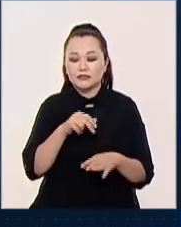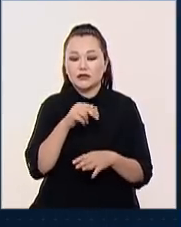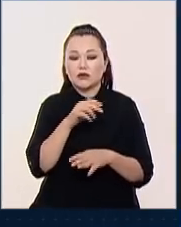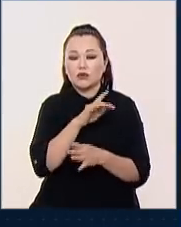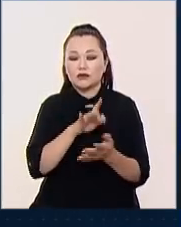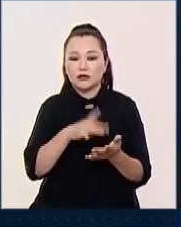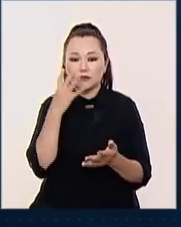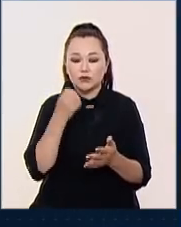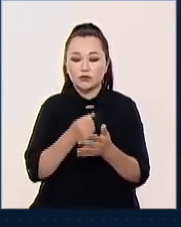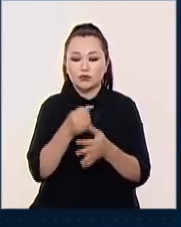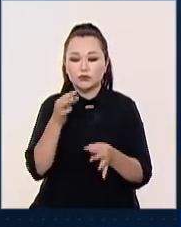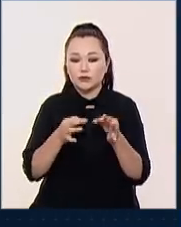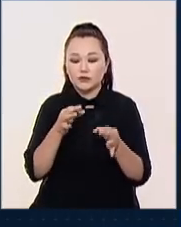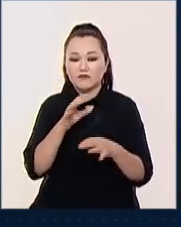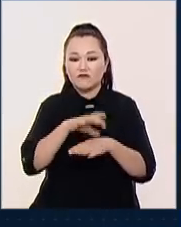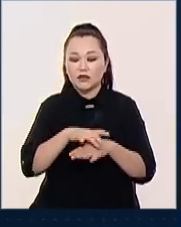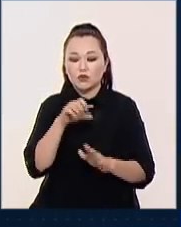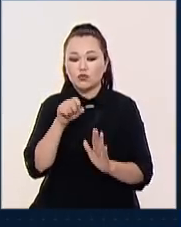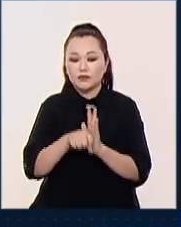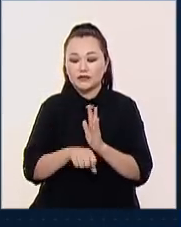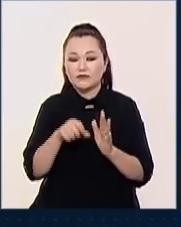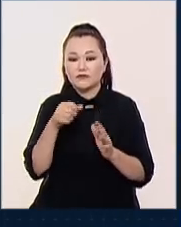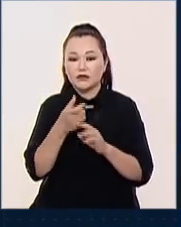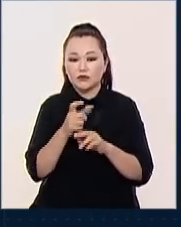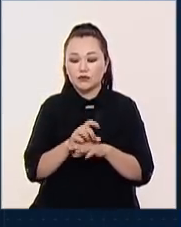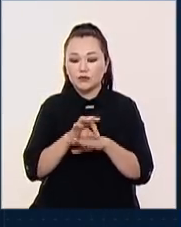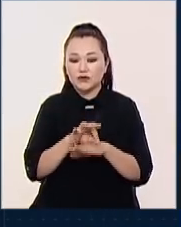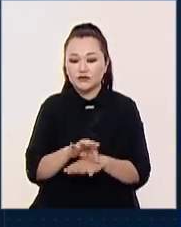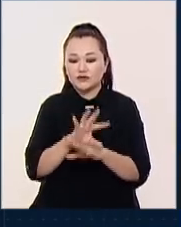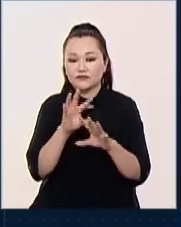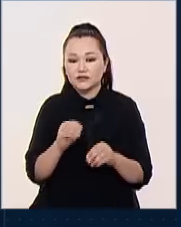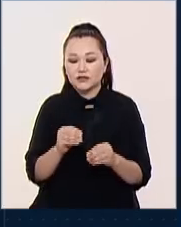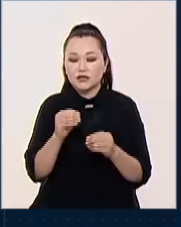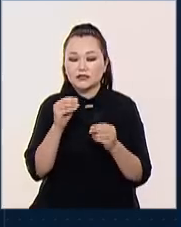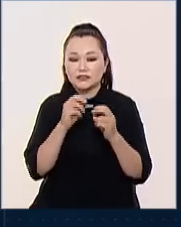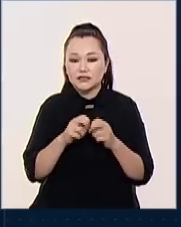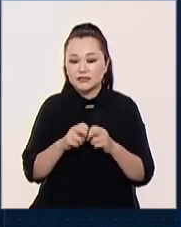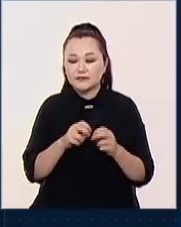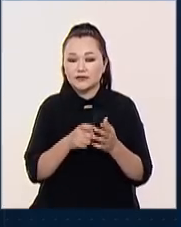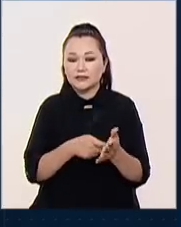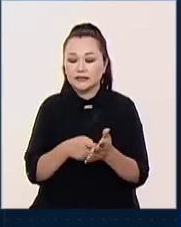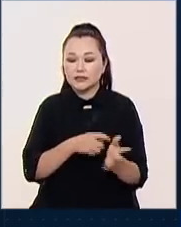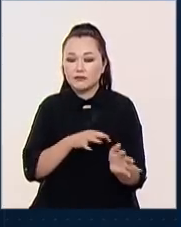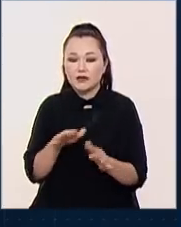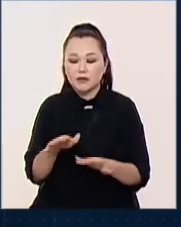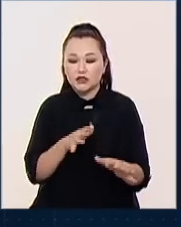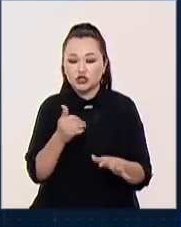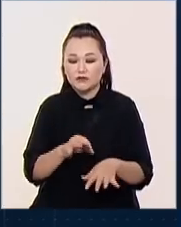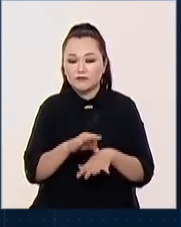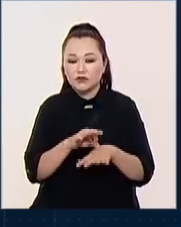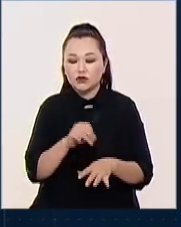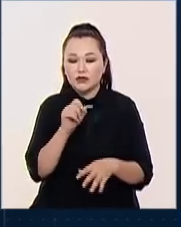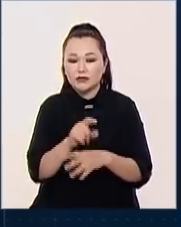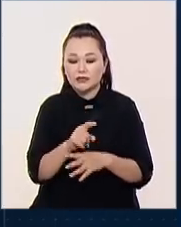начато досудебное расследование по факту убийства, в рамках которого проводится весь комплекс необходимых следственных и оперативных мероприятий. Назначено